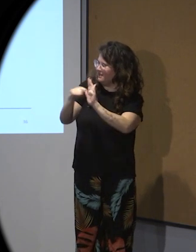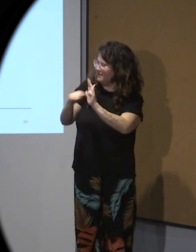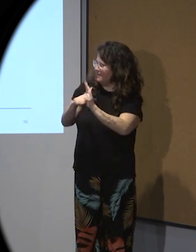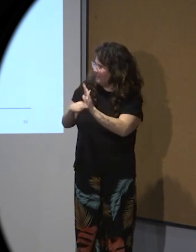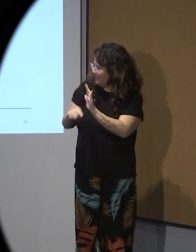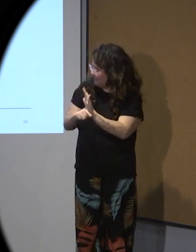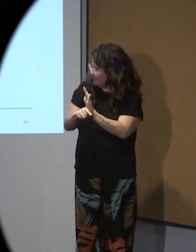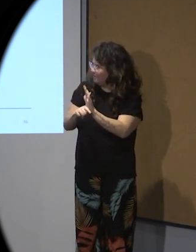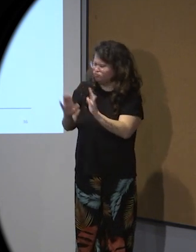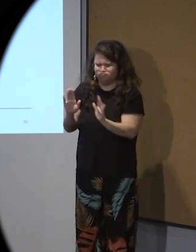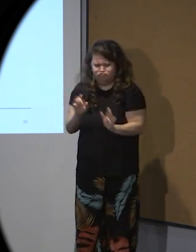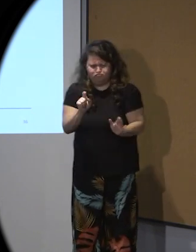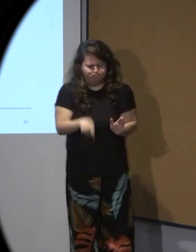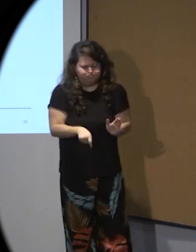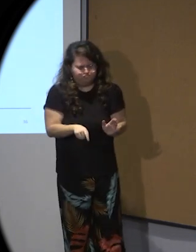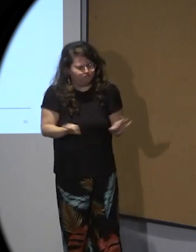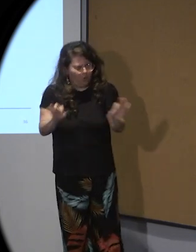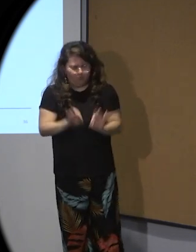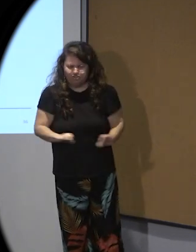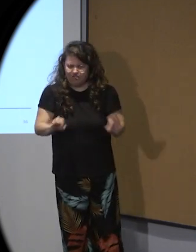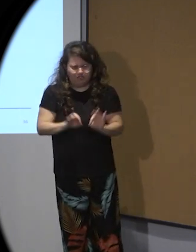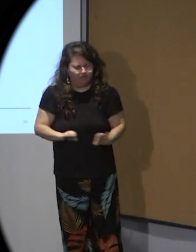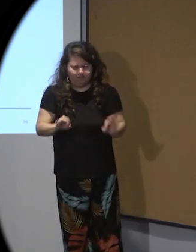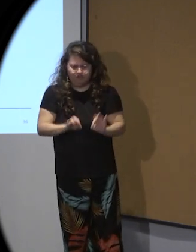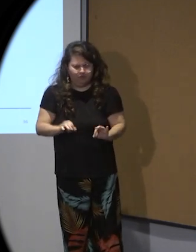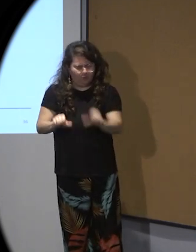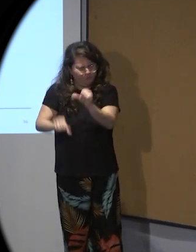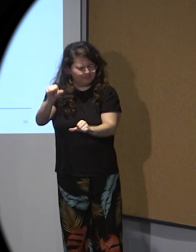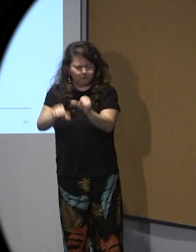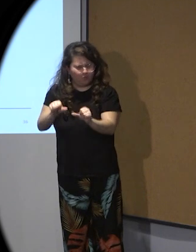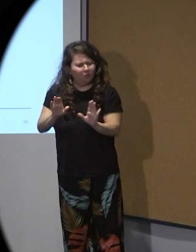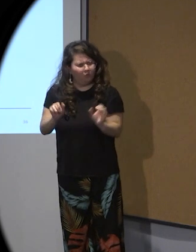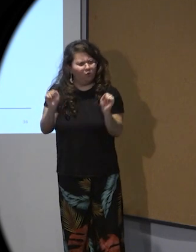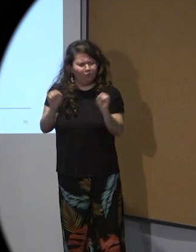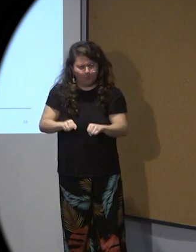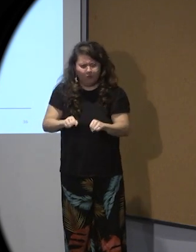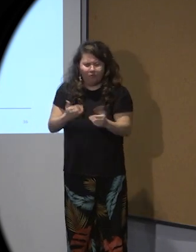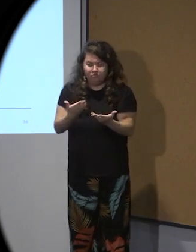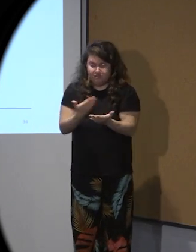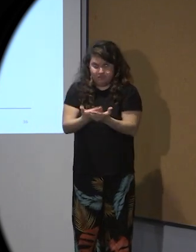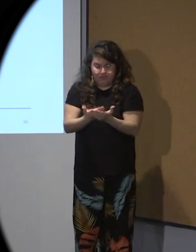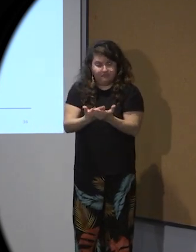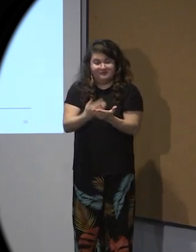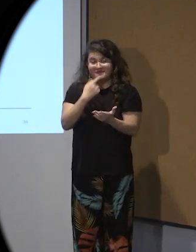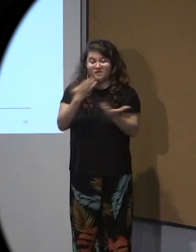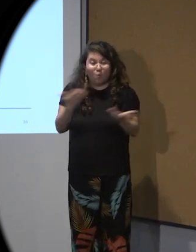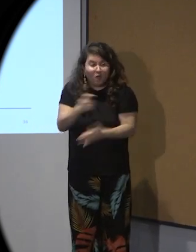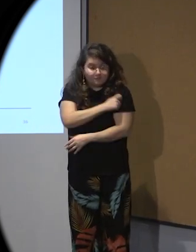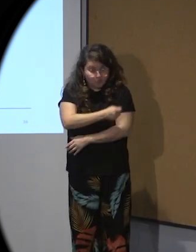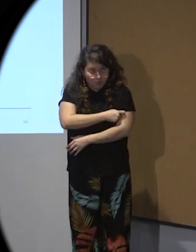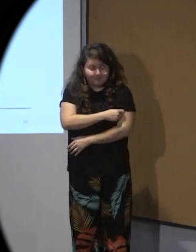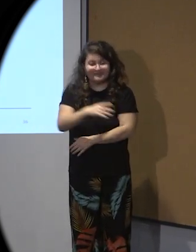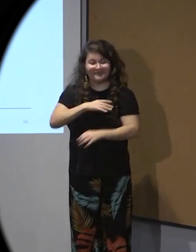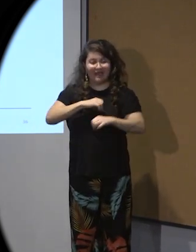la compétition, mais D'accord. pas toujours. Le Voilà. sport, c'est l'activité physique avec des règles. D'accord, Voilà.